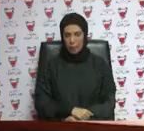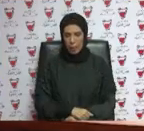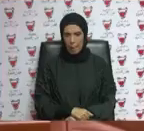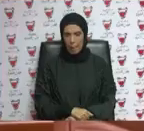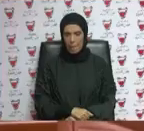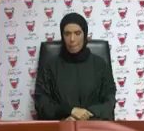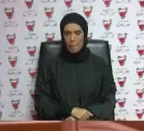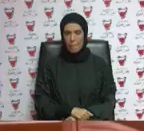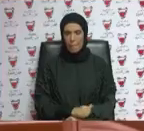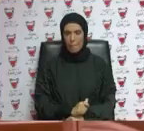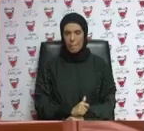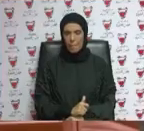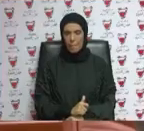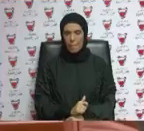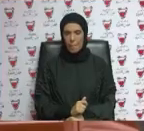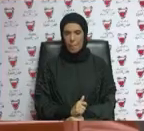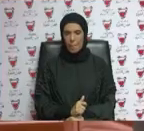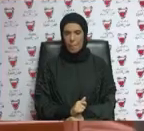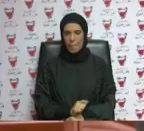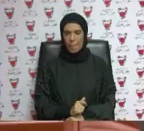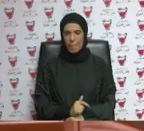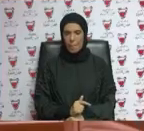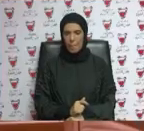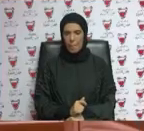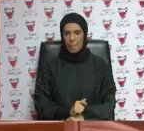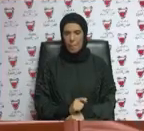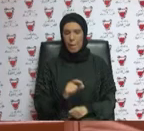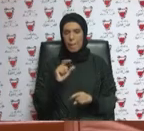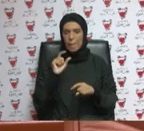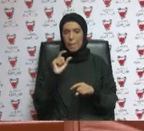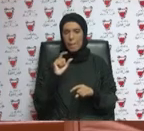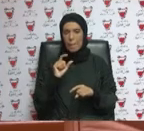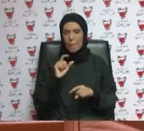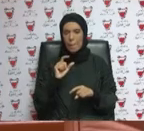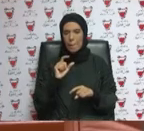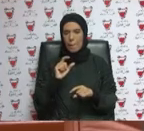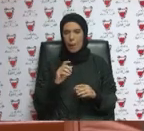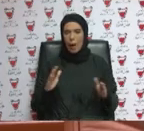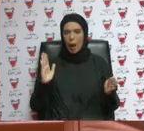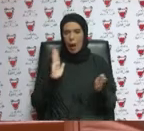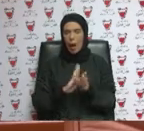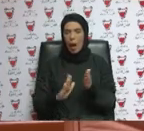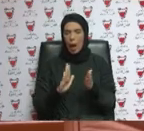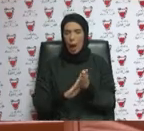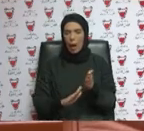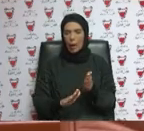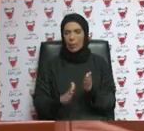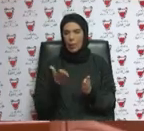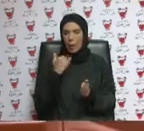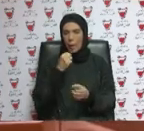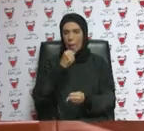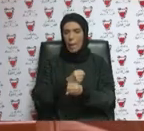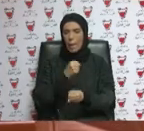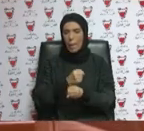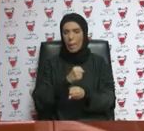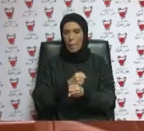وراء وجوده، وجاء اليوم بالنسبة إلى أن تفادي خطر التعطل بالنسبة إلى